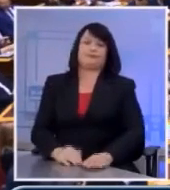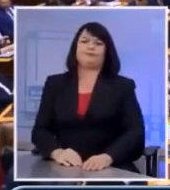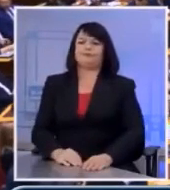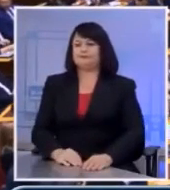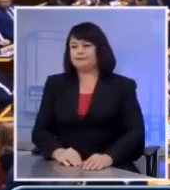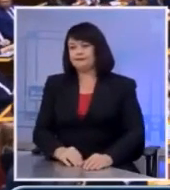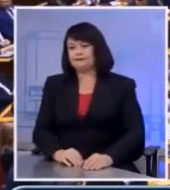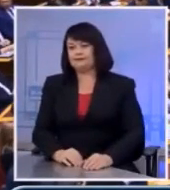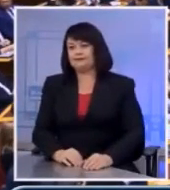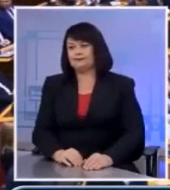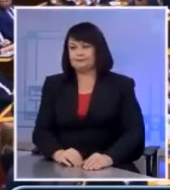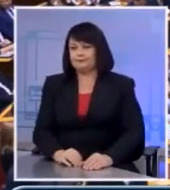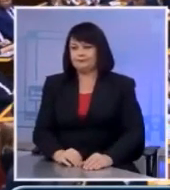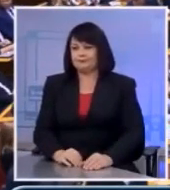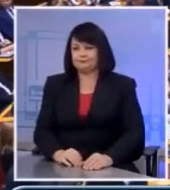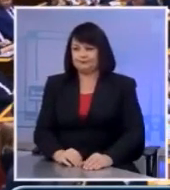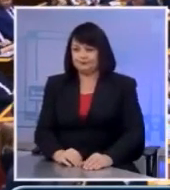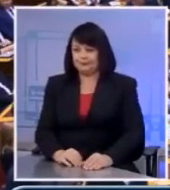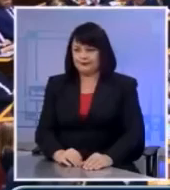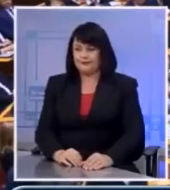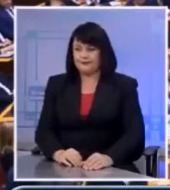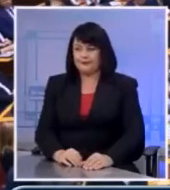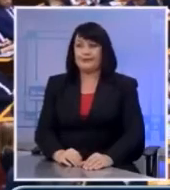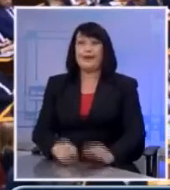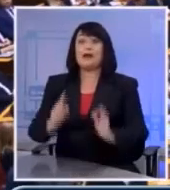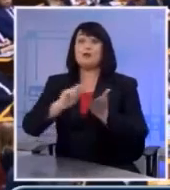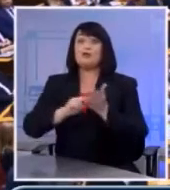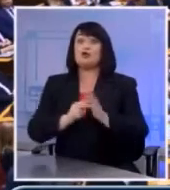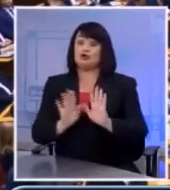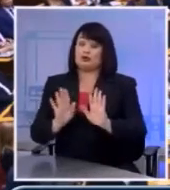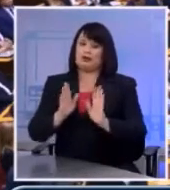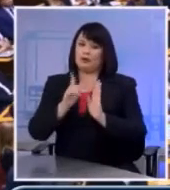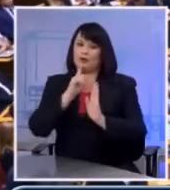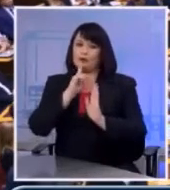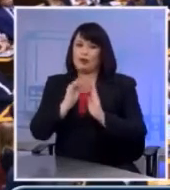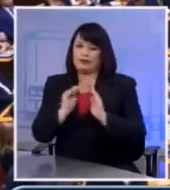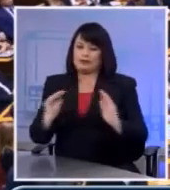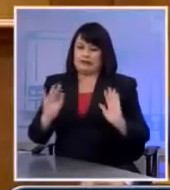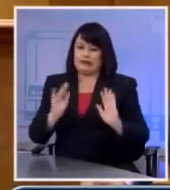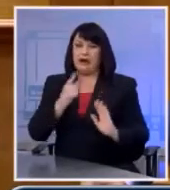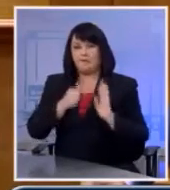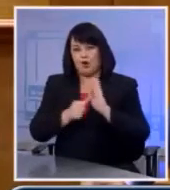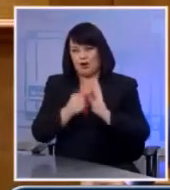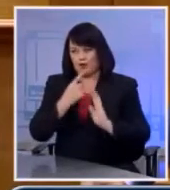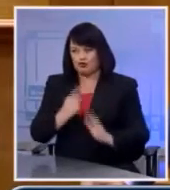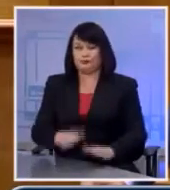Κάντε ησυχία, παρακαλώ. Κάντε ησυχία, με προσοχή να ακούμε. Μία είναι η ευθύνη του δικαστή σήμερα.